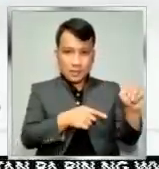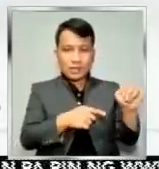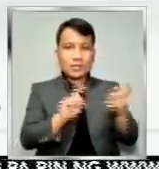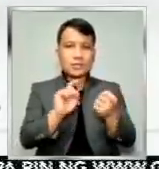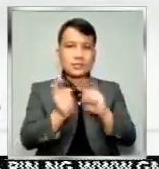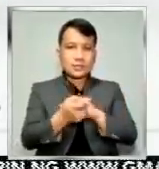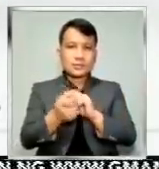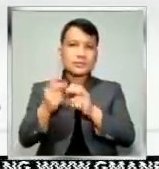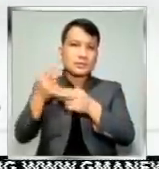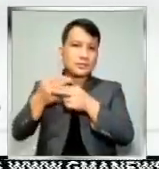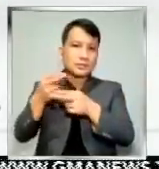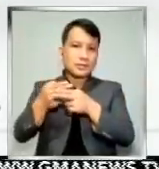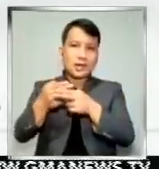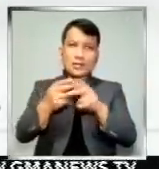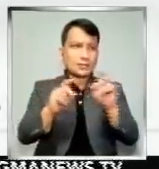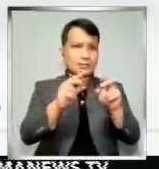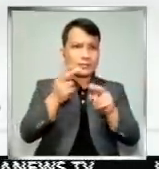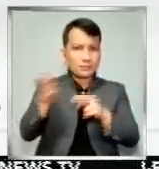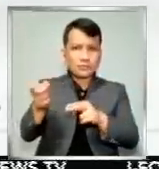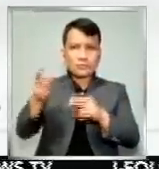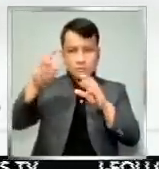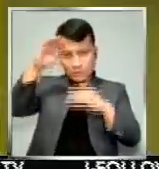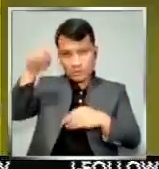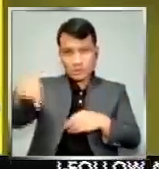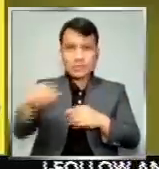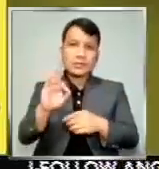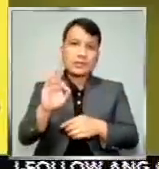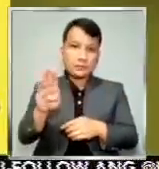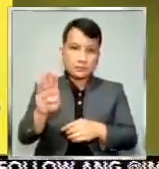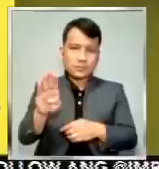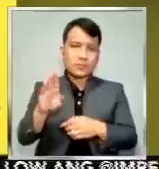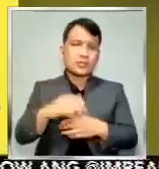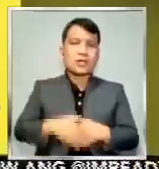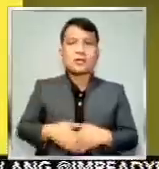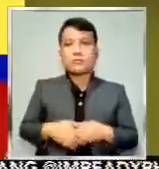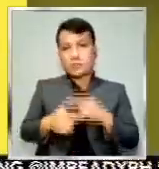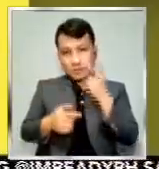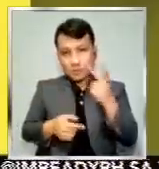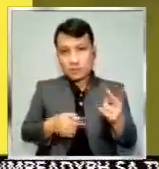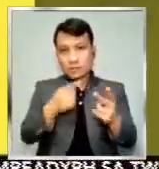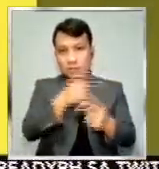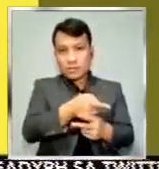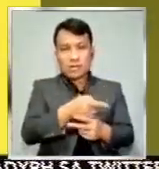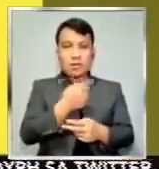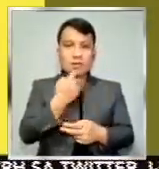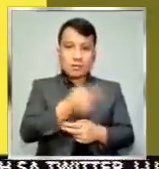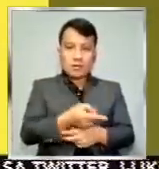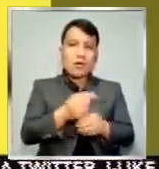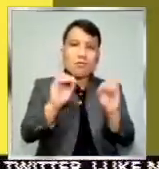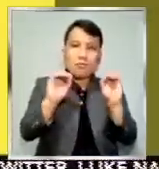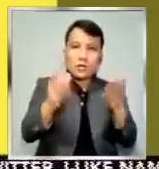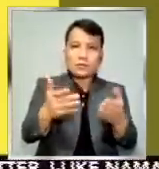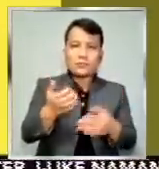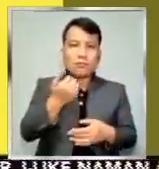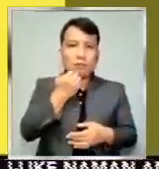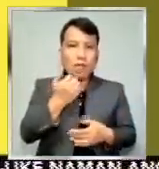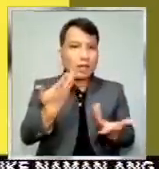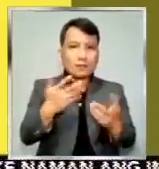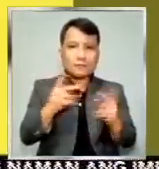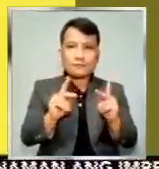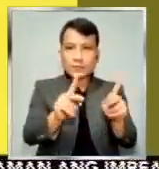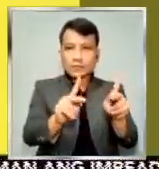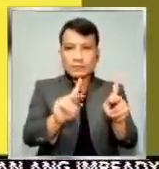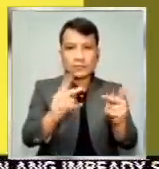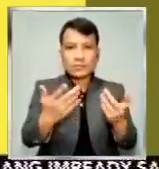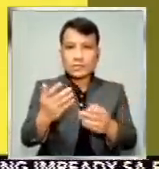logo at pangalan ng suspect sa kanyang Facebook account. At napag-alaman ng otoridad na walang kaukulang permit mula sa Securities and Exchange